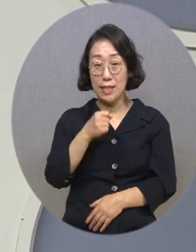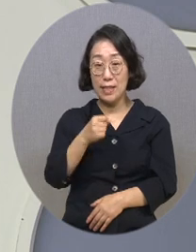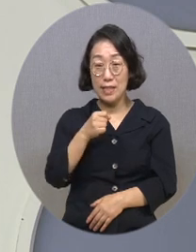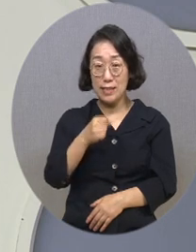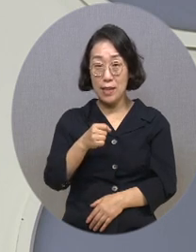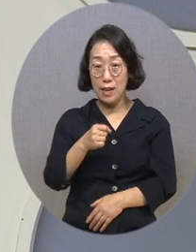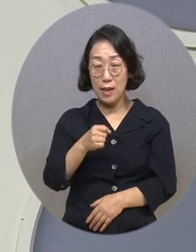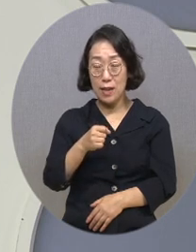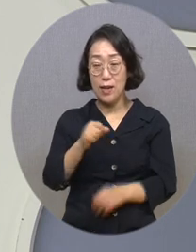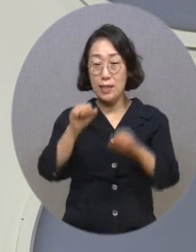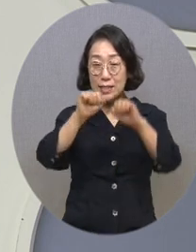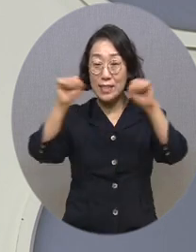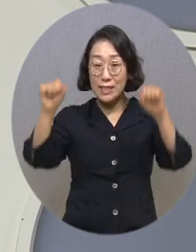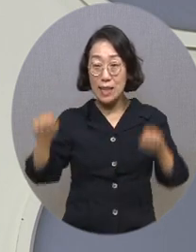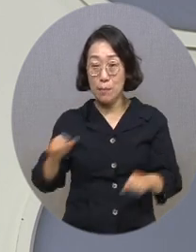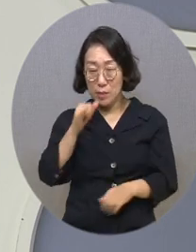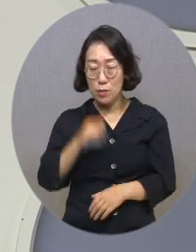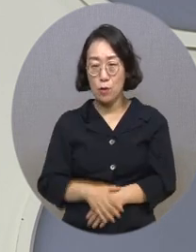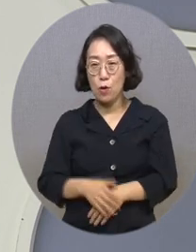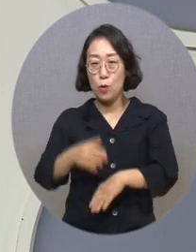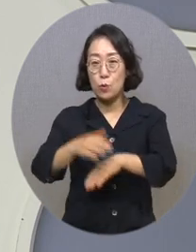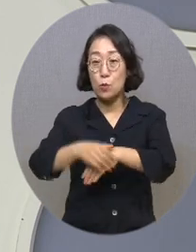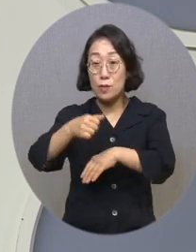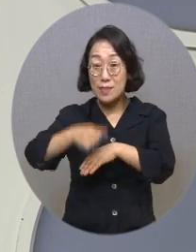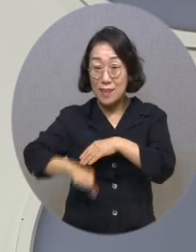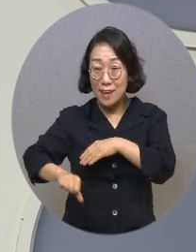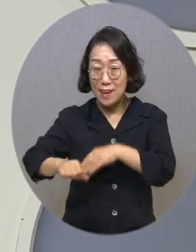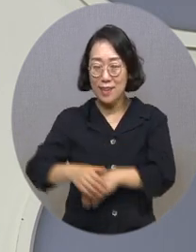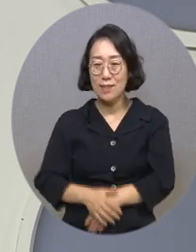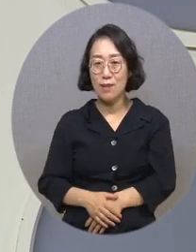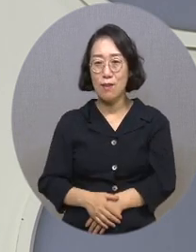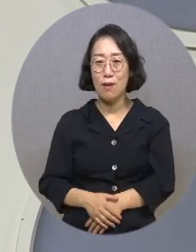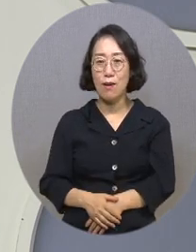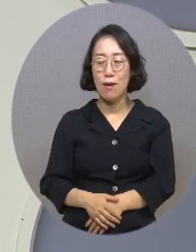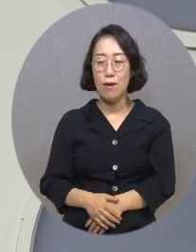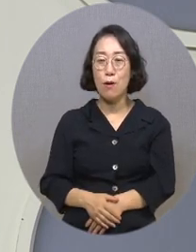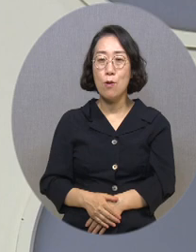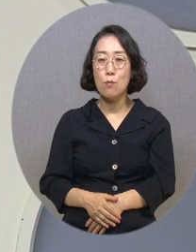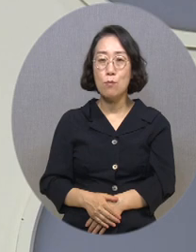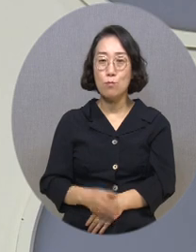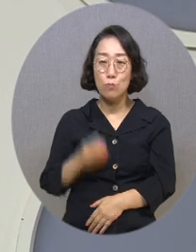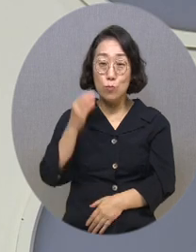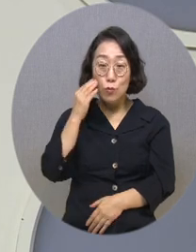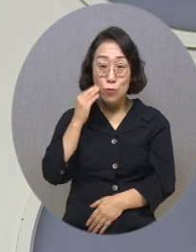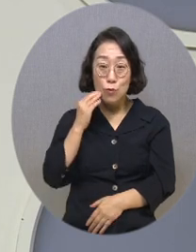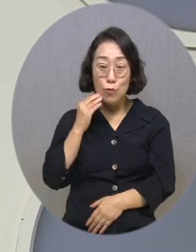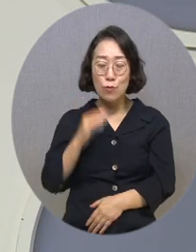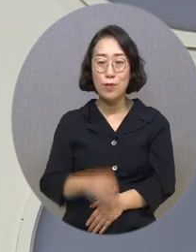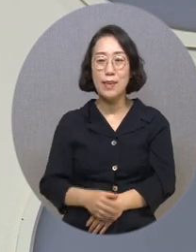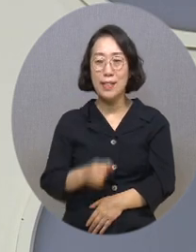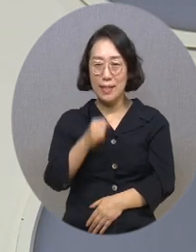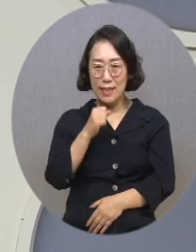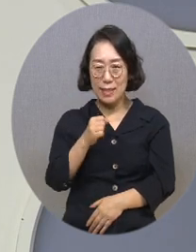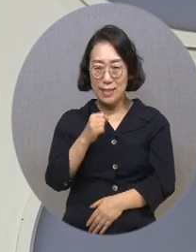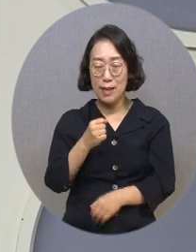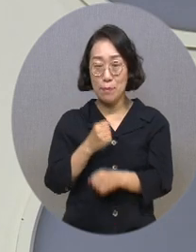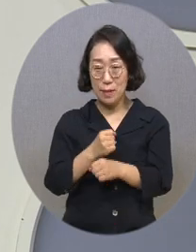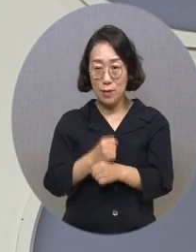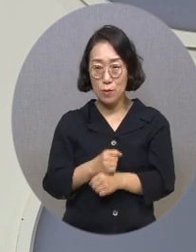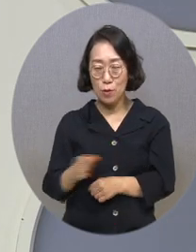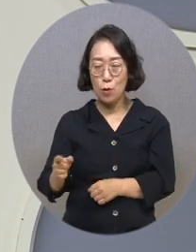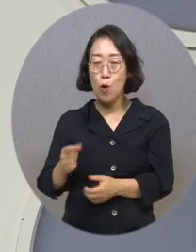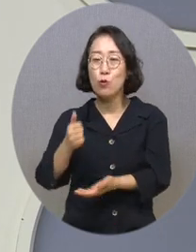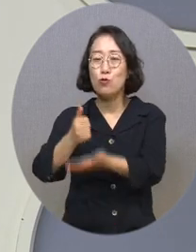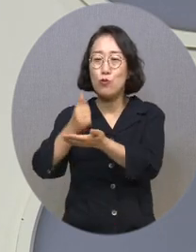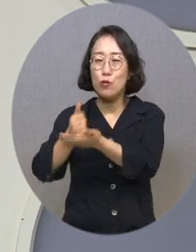근데 우리 손자를 내가 일부러 푸른누리 기자를 만들어서 교장한테 전화를 해갖고 좀 이것 좀 추천